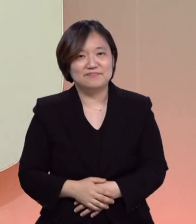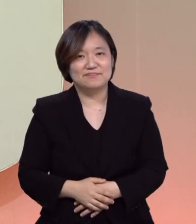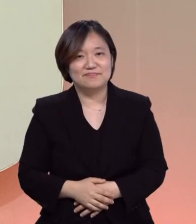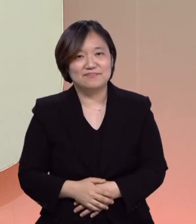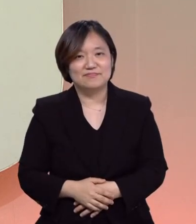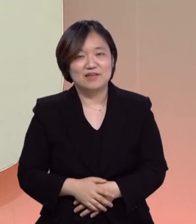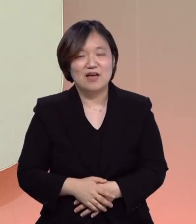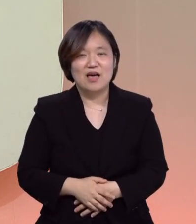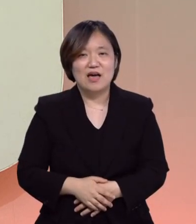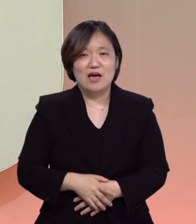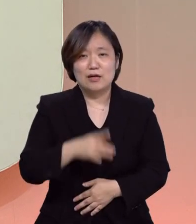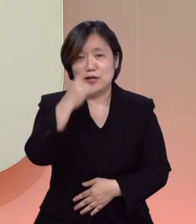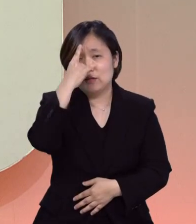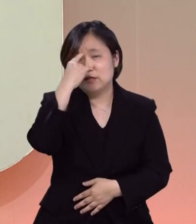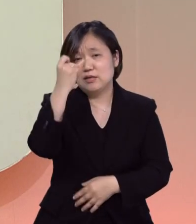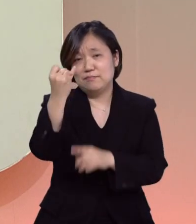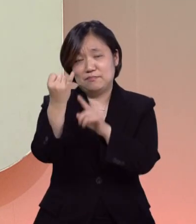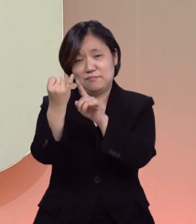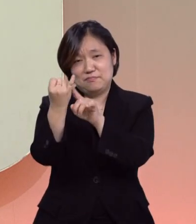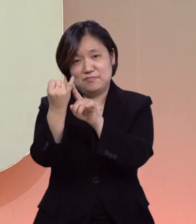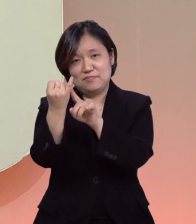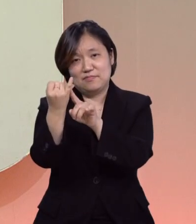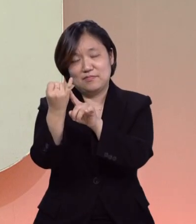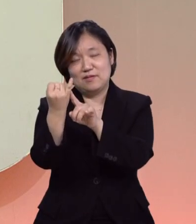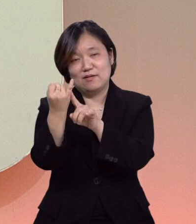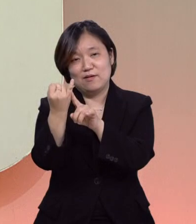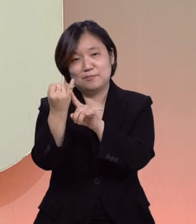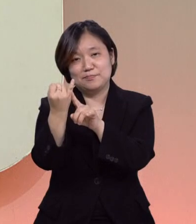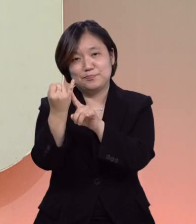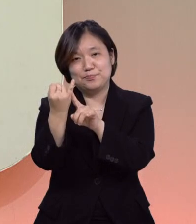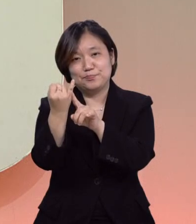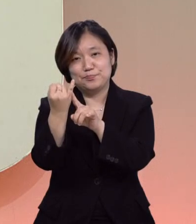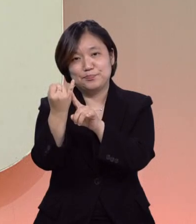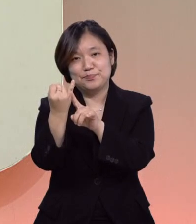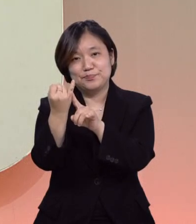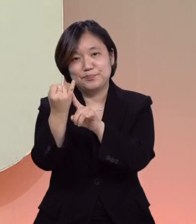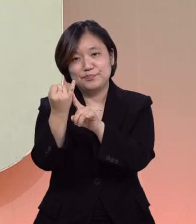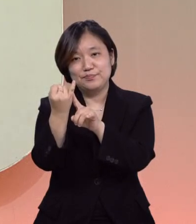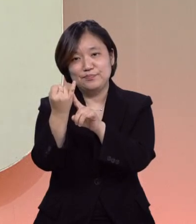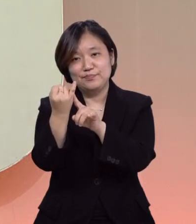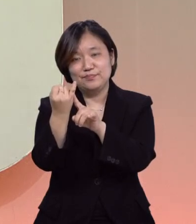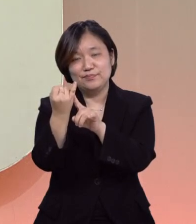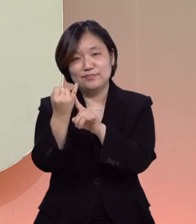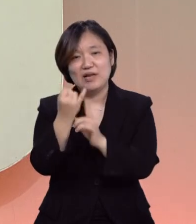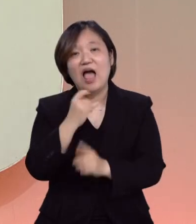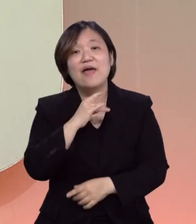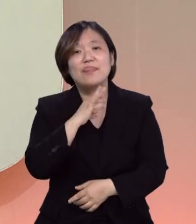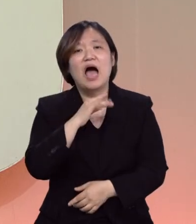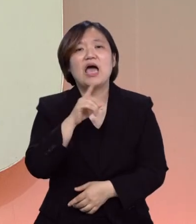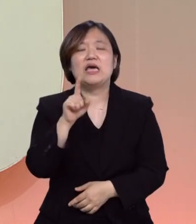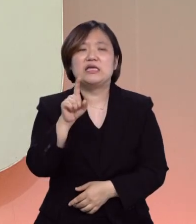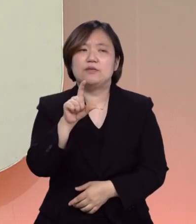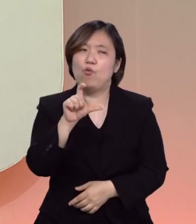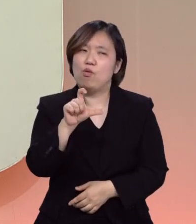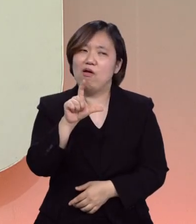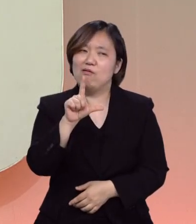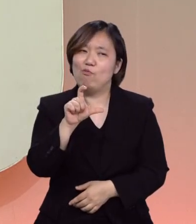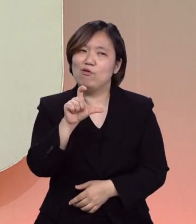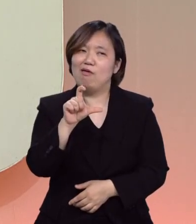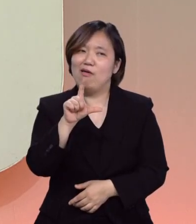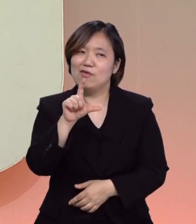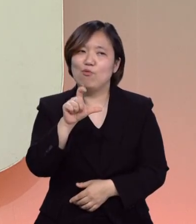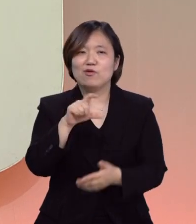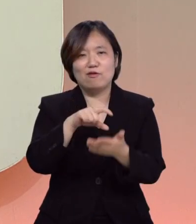향각이라는요 비구니스님께서 현각 스님께서 10대 중반에 머리를 깎고 출가하셨어요